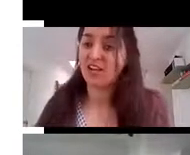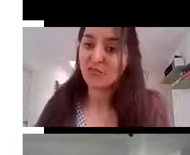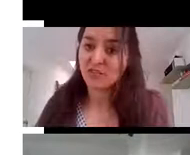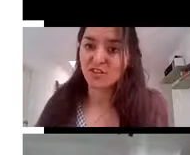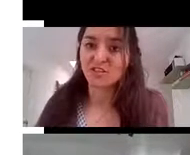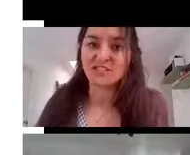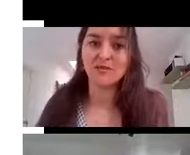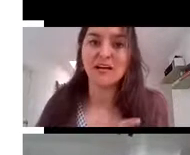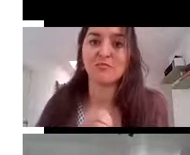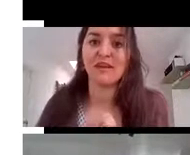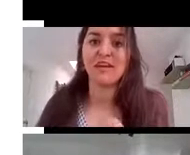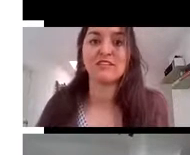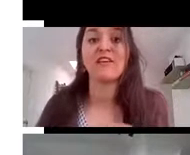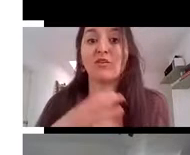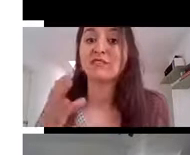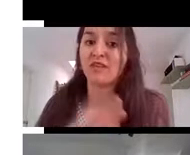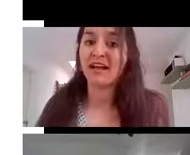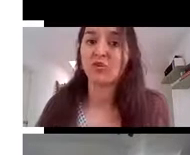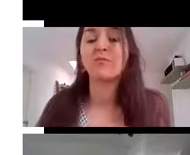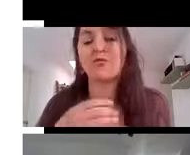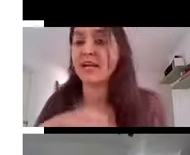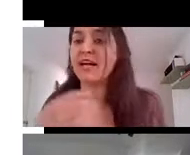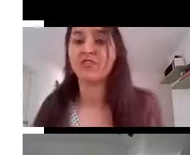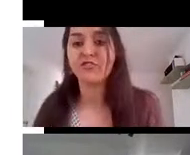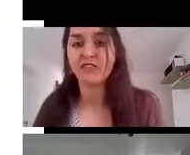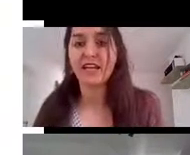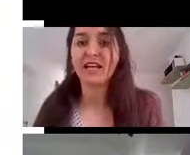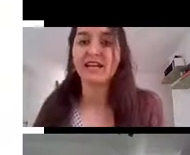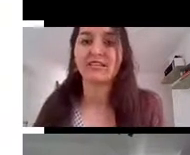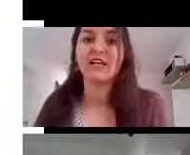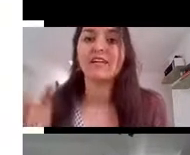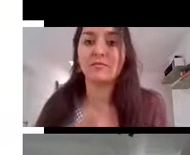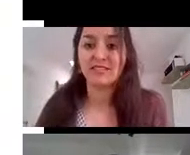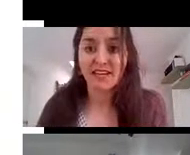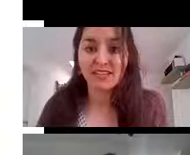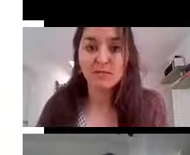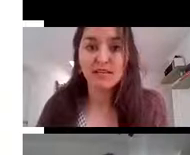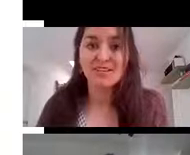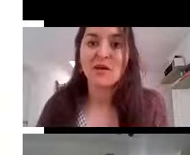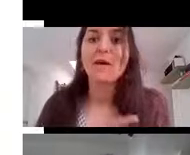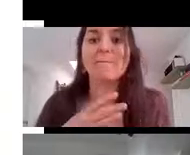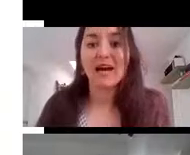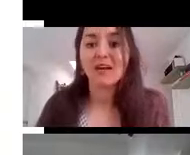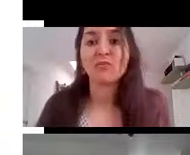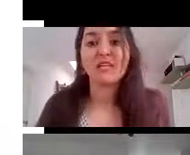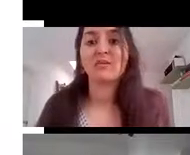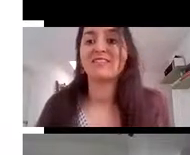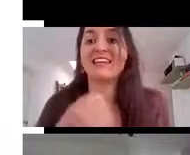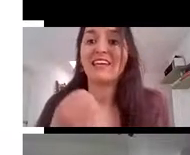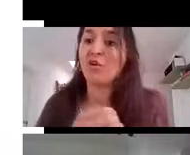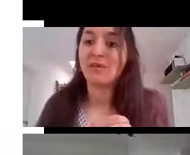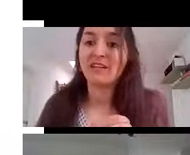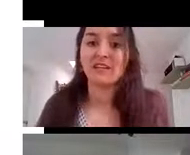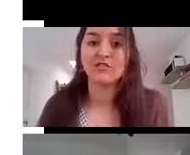regel die is afgeschaft sinds 12 mei. Dus, en ook die vraag om 2 dagen tussen te gaan laten, die bestaat niet meer. Maar opnieuw,